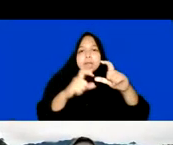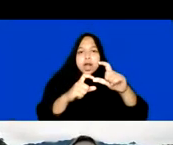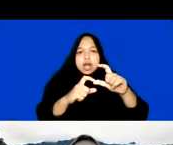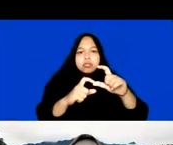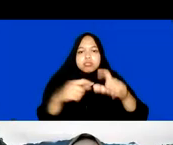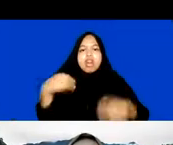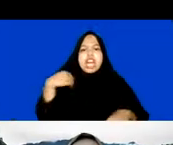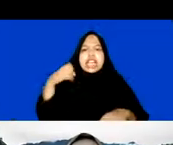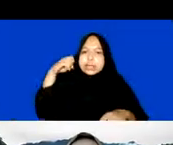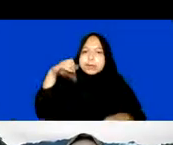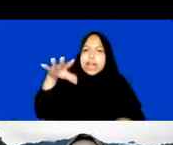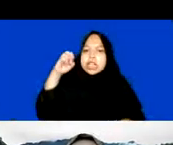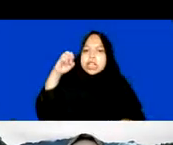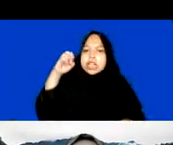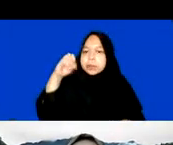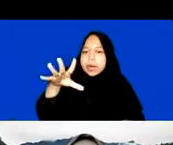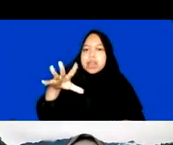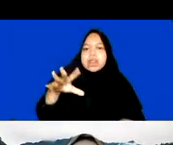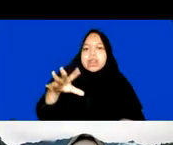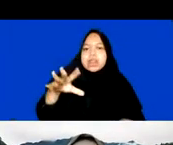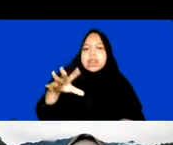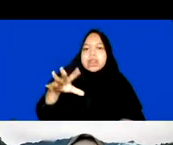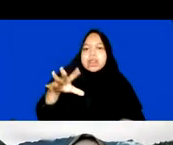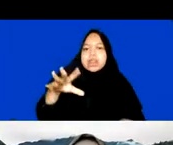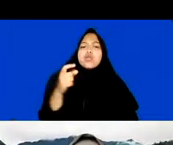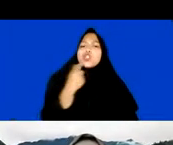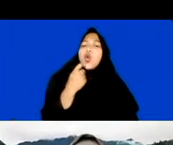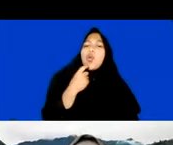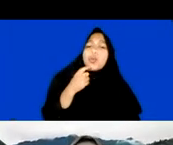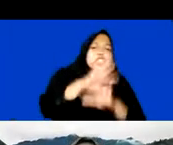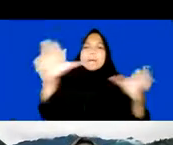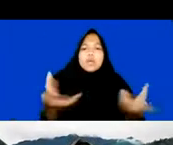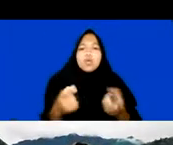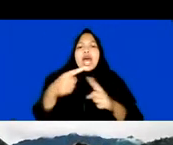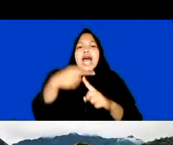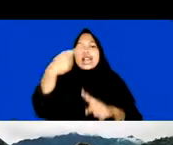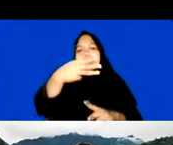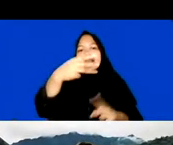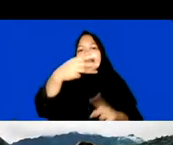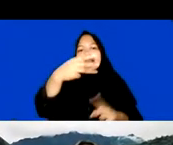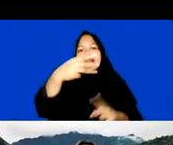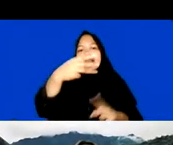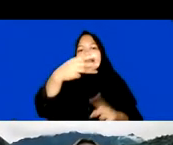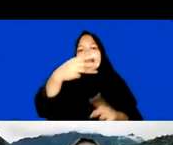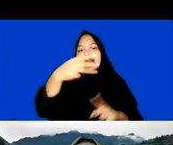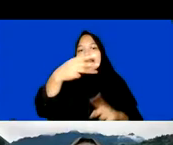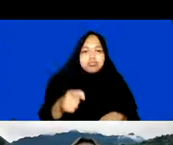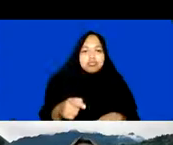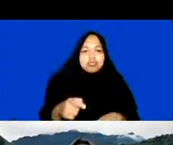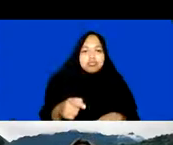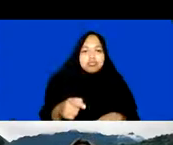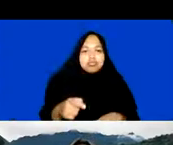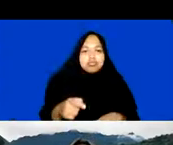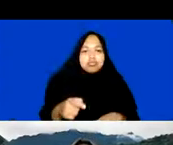Brush. Pokoknya selalu nyobain apa aja. Tapi memang pewarna yang kita gunakan memang pewarna khusus kulit.